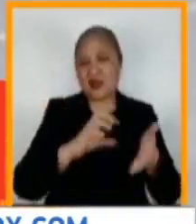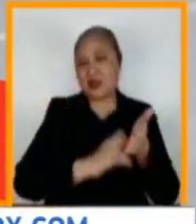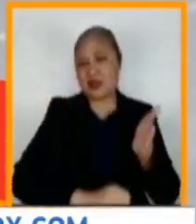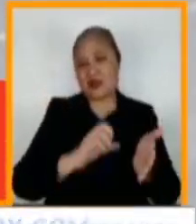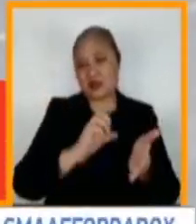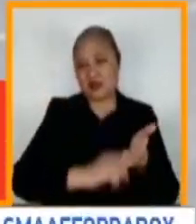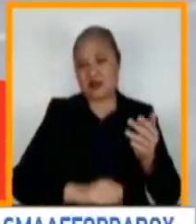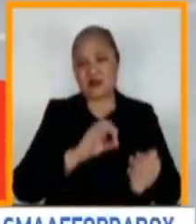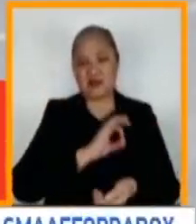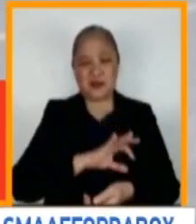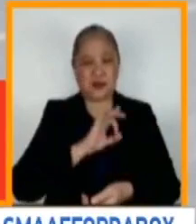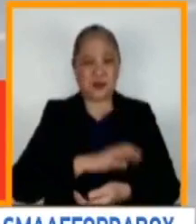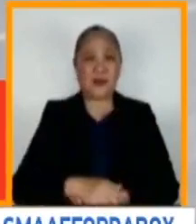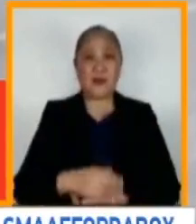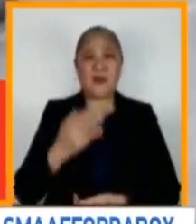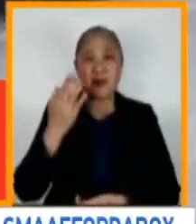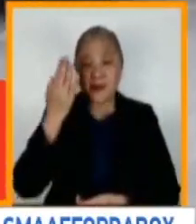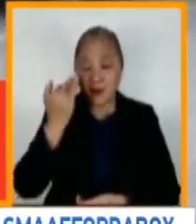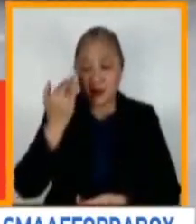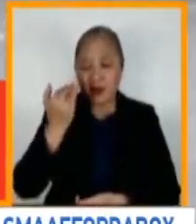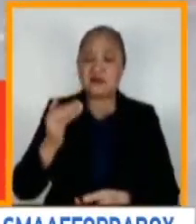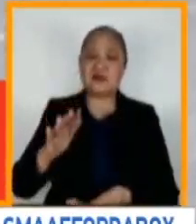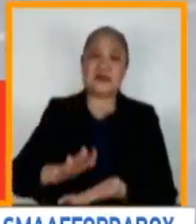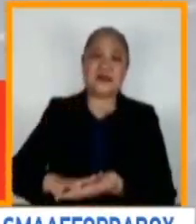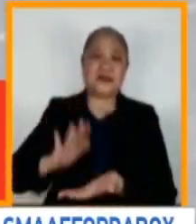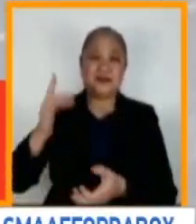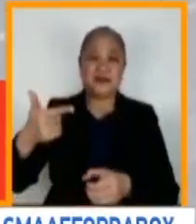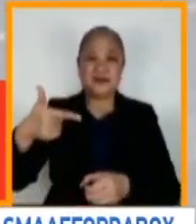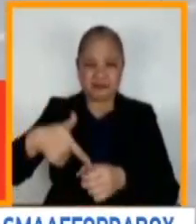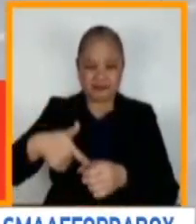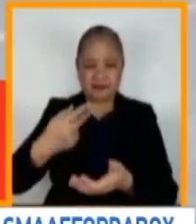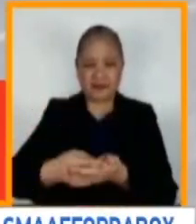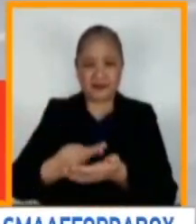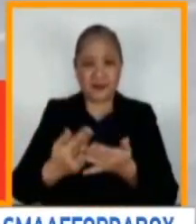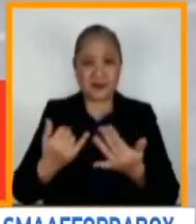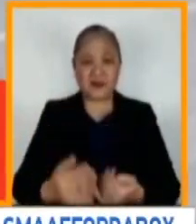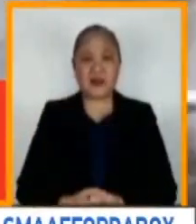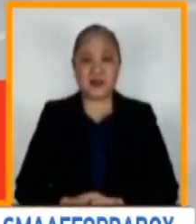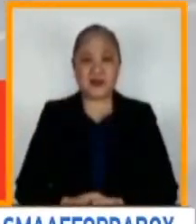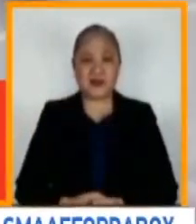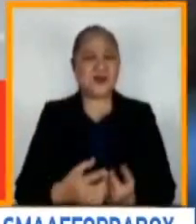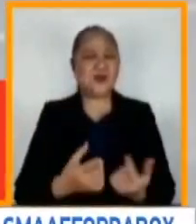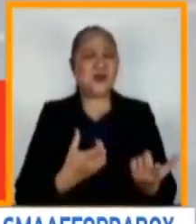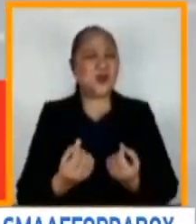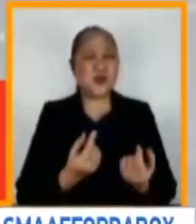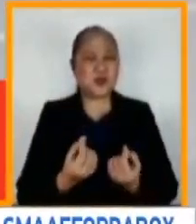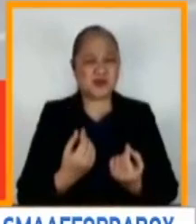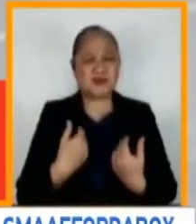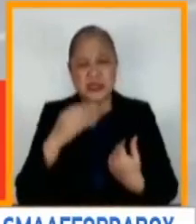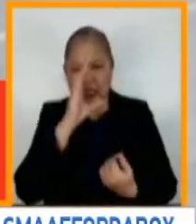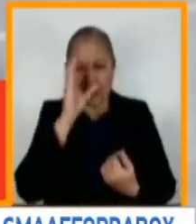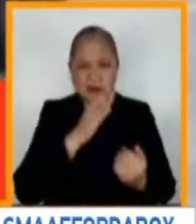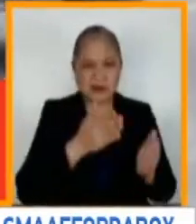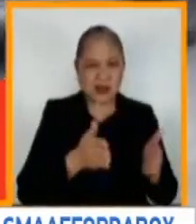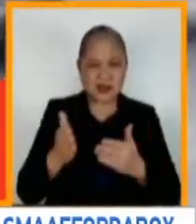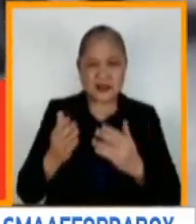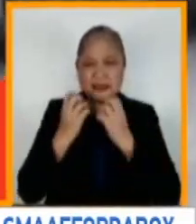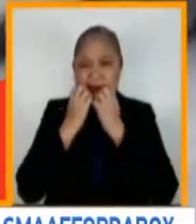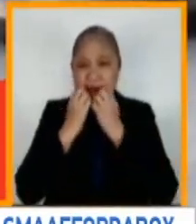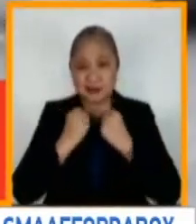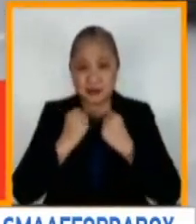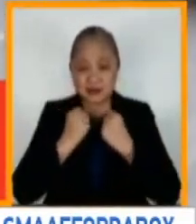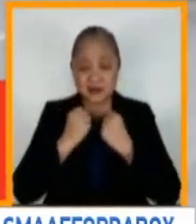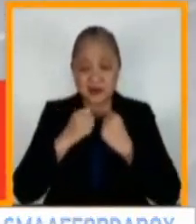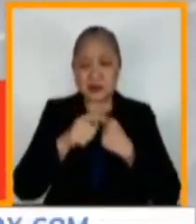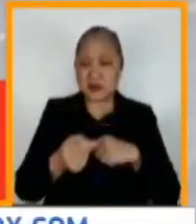ng presyo ng gasolina ngayon. Kaya naman dumidiskarte na raw sila para makatipid para kahit papaano ay madagdagan yung maiuwi nila sa kanilang